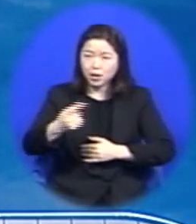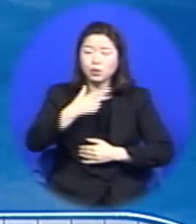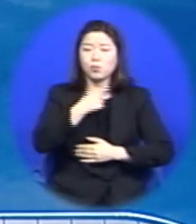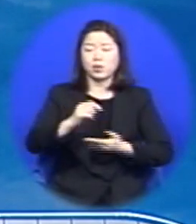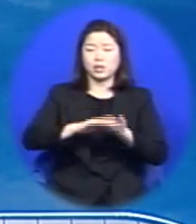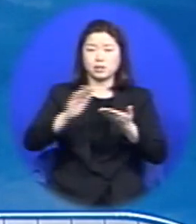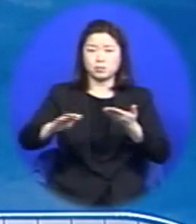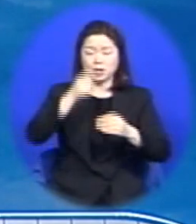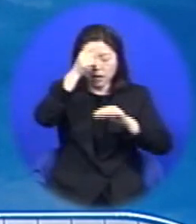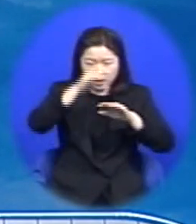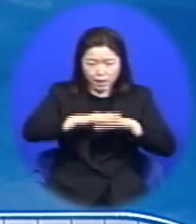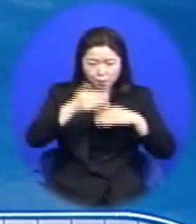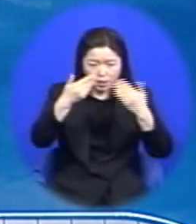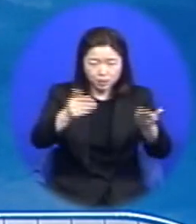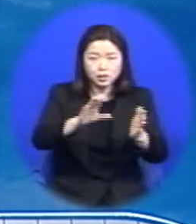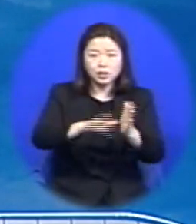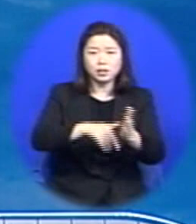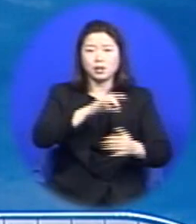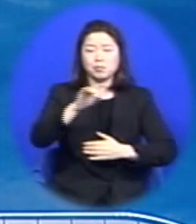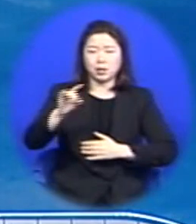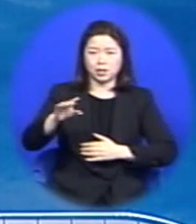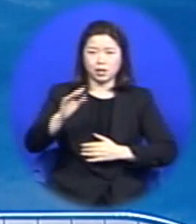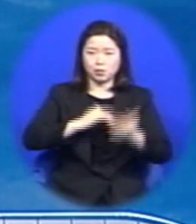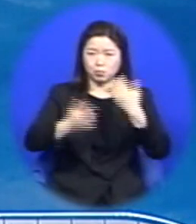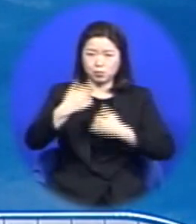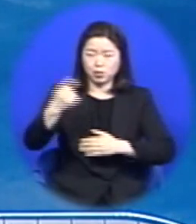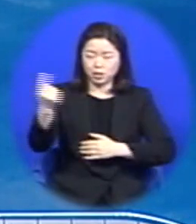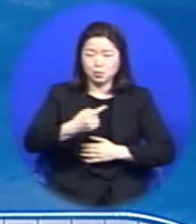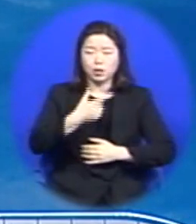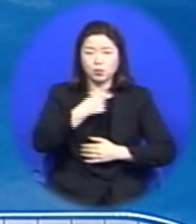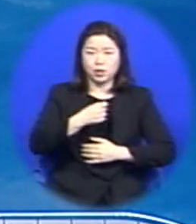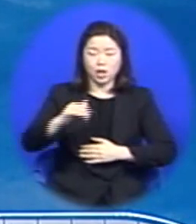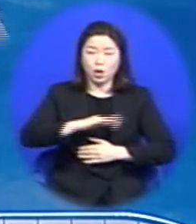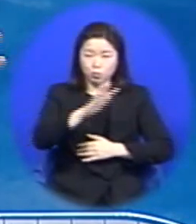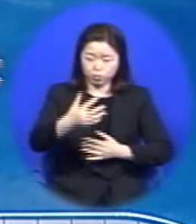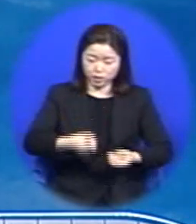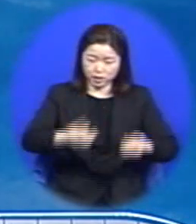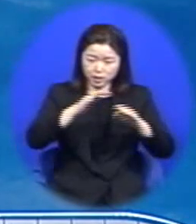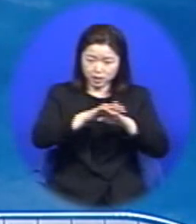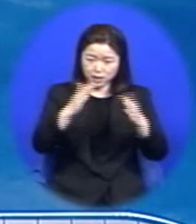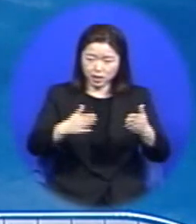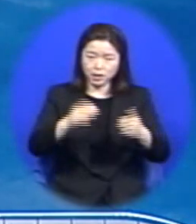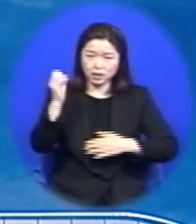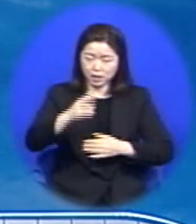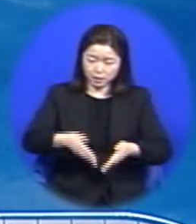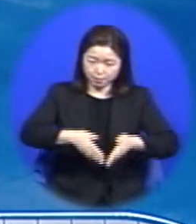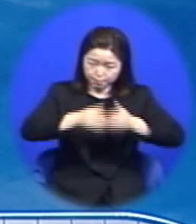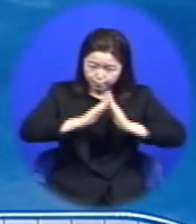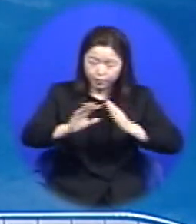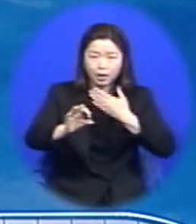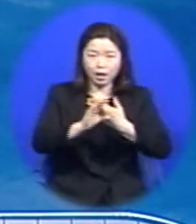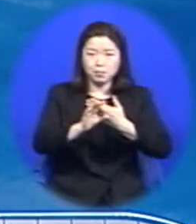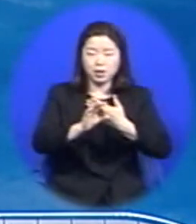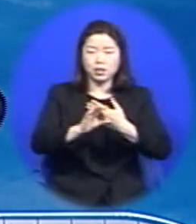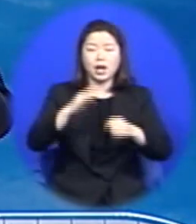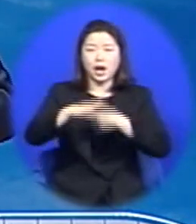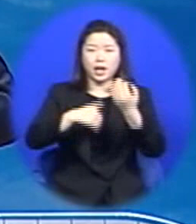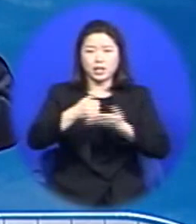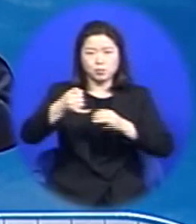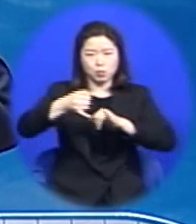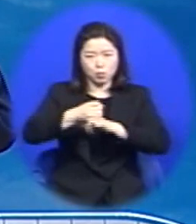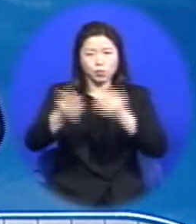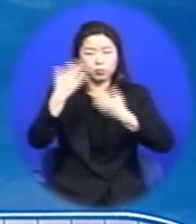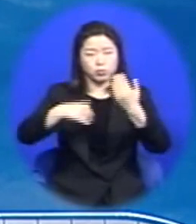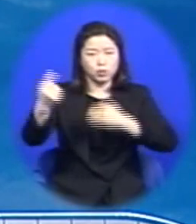때마다 우리의 제단이 다시 수축만 되면 하나님은 반드시 그리 하실 겁니다. 우리의 마음에